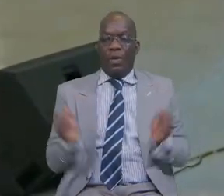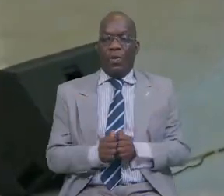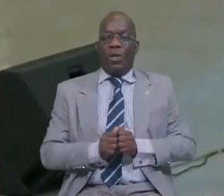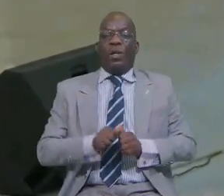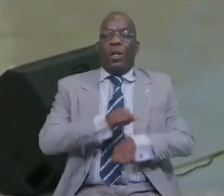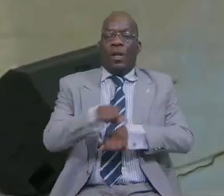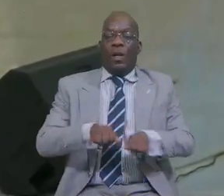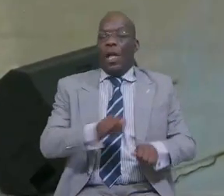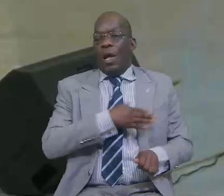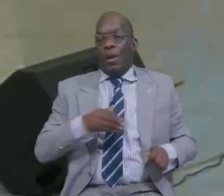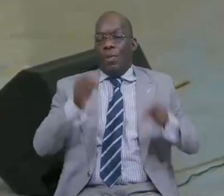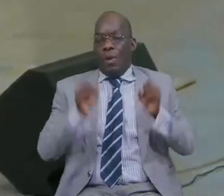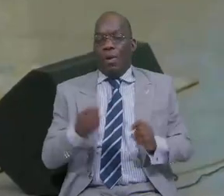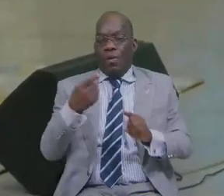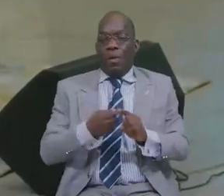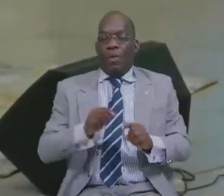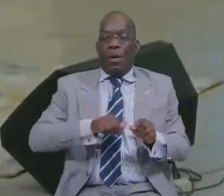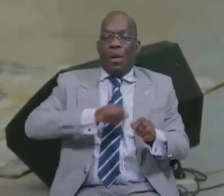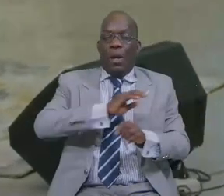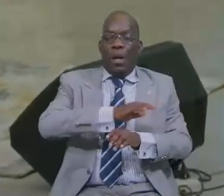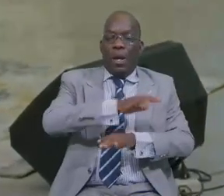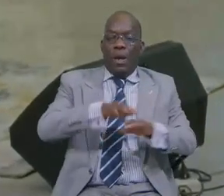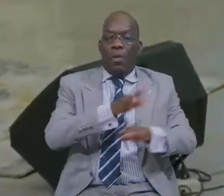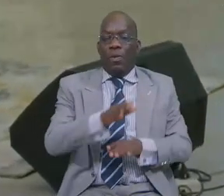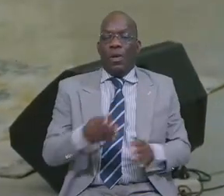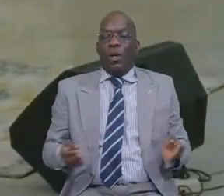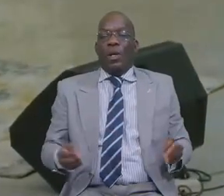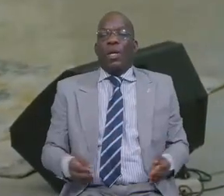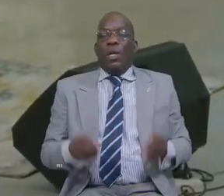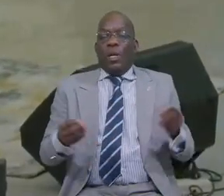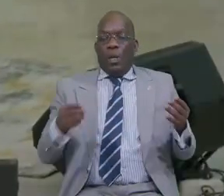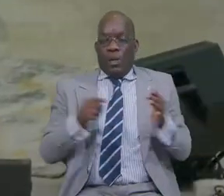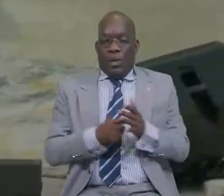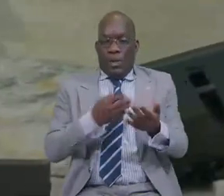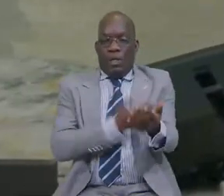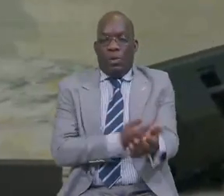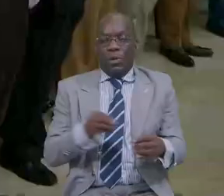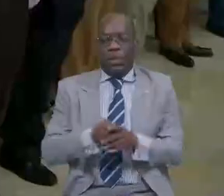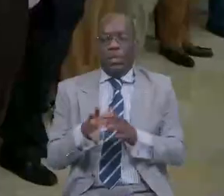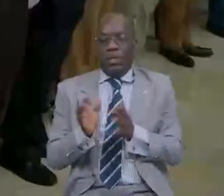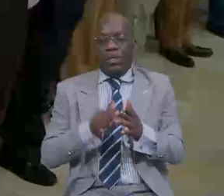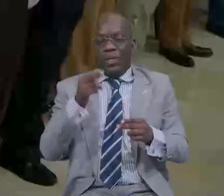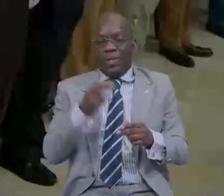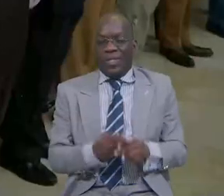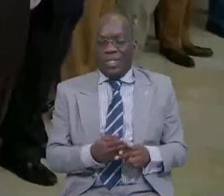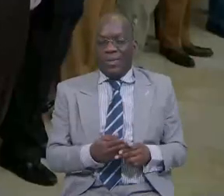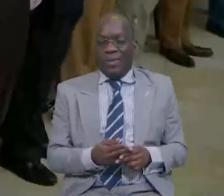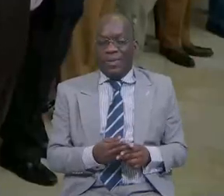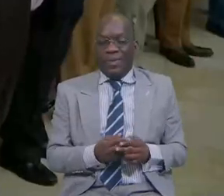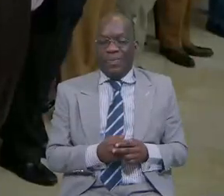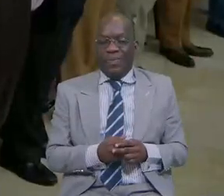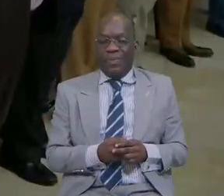d'en haut, la puissance d'en haut et l'onction d'en haut, même ce matin, au nom de